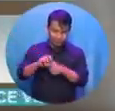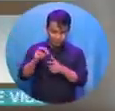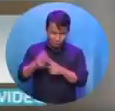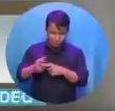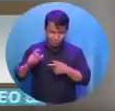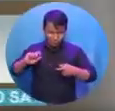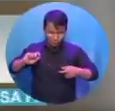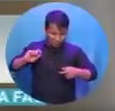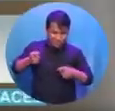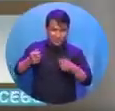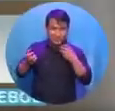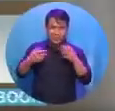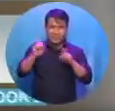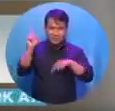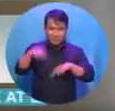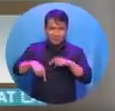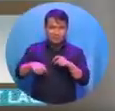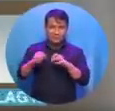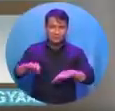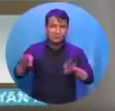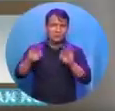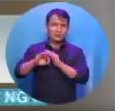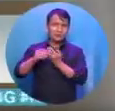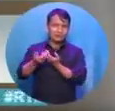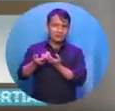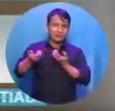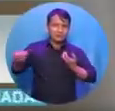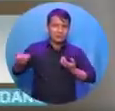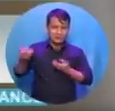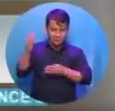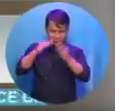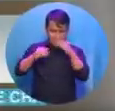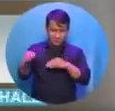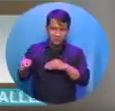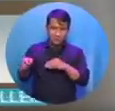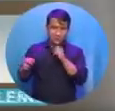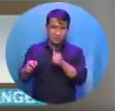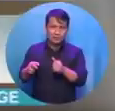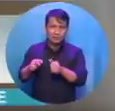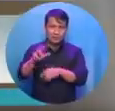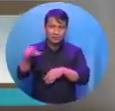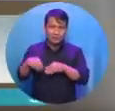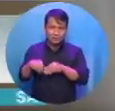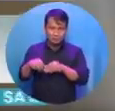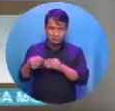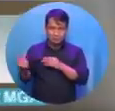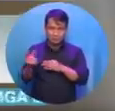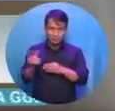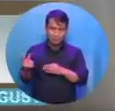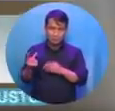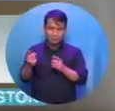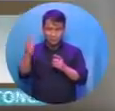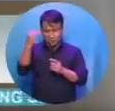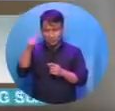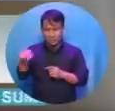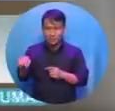kinukurot siya, eh mas lalo kang dapat lalayo dahil nagkakaproblema sila mag-asawa, ayaw mo mapunta sa gitna na nag-uumpugang bato.